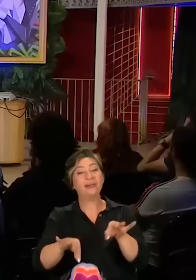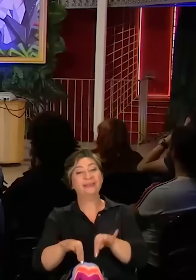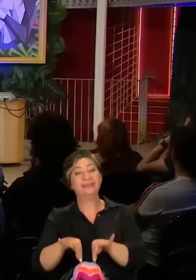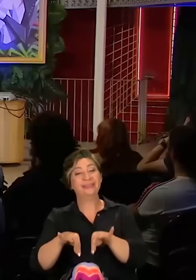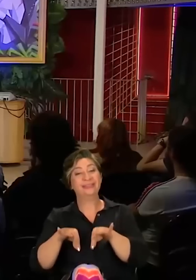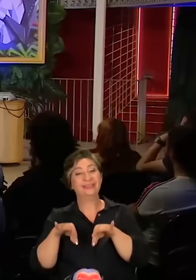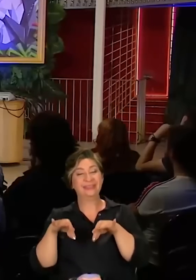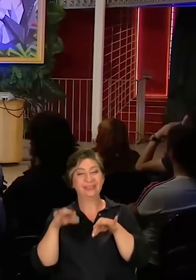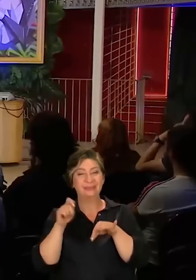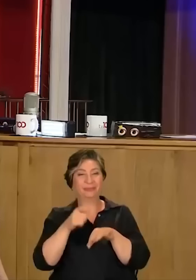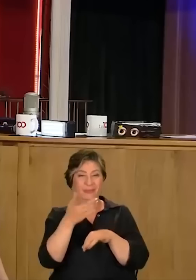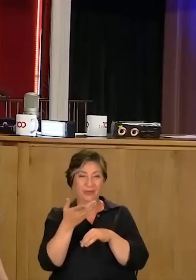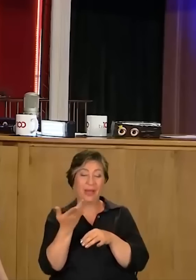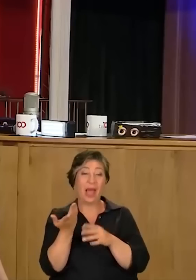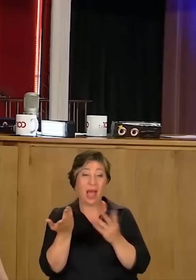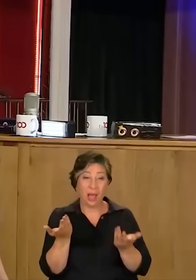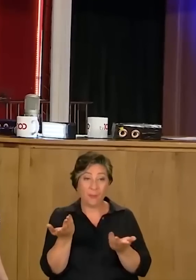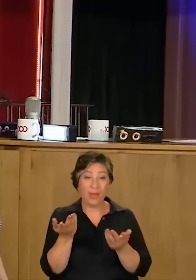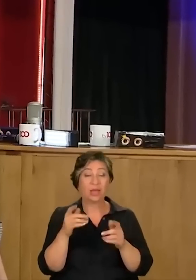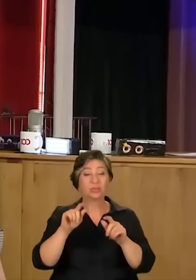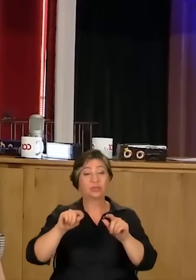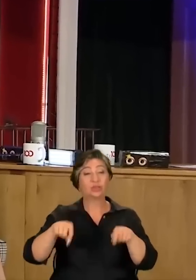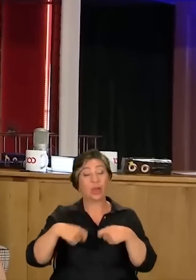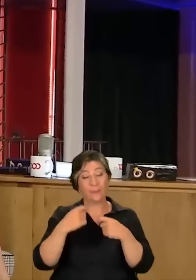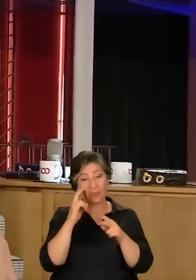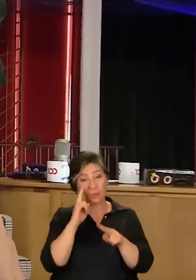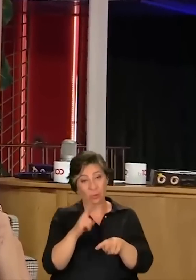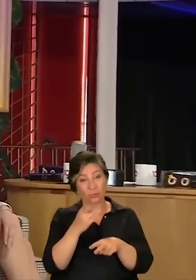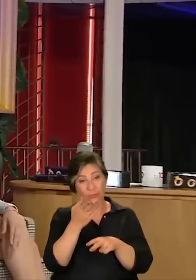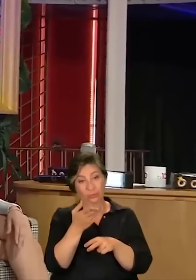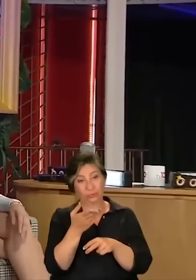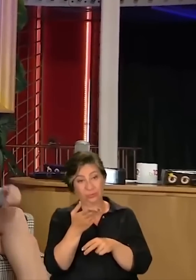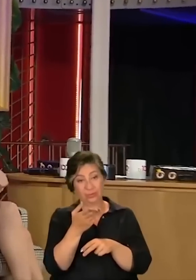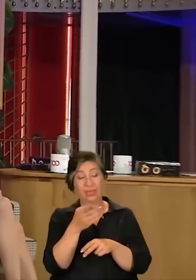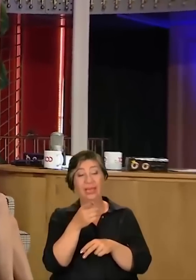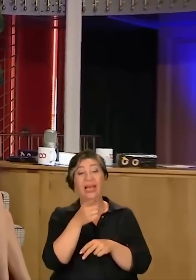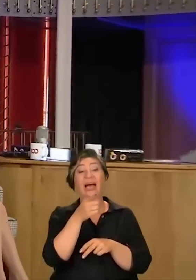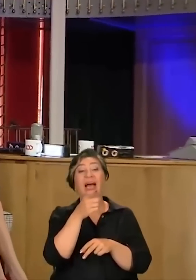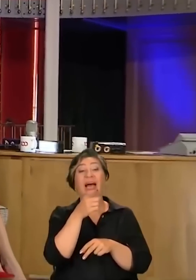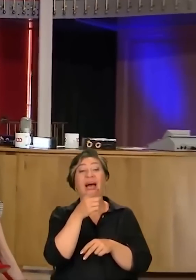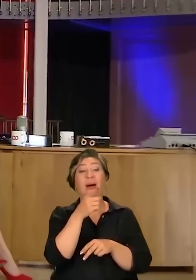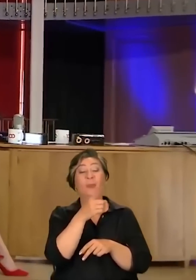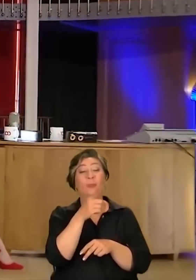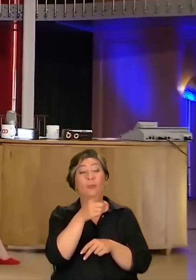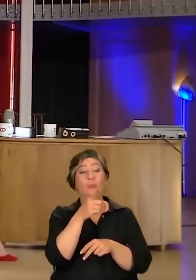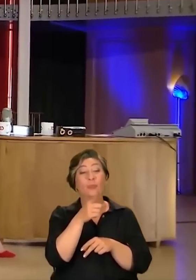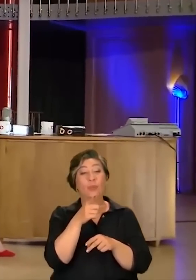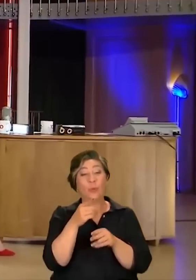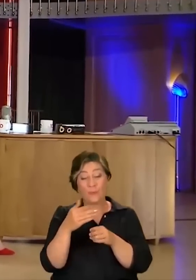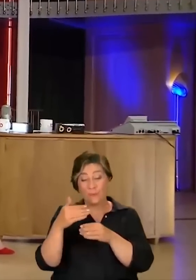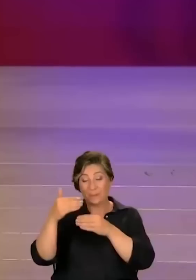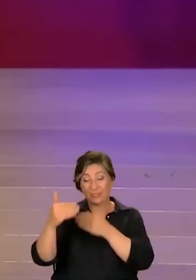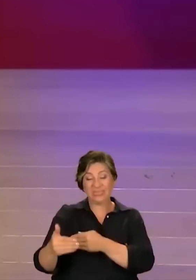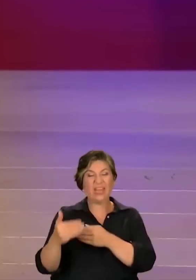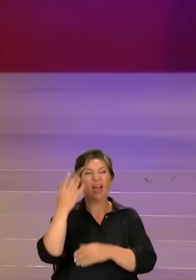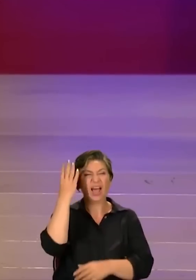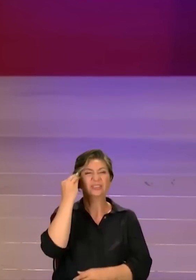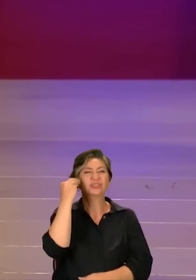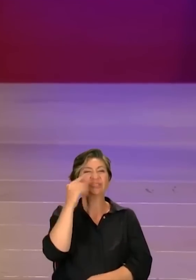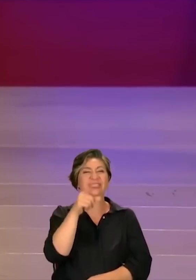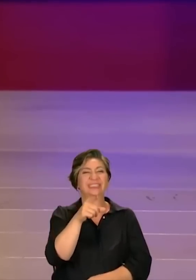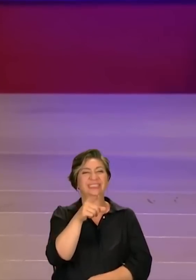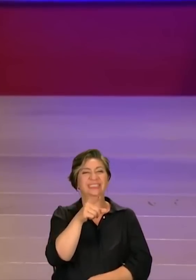İsim vermek istemiyorum ama çoraplarımı görüyorsun değil mi? Evet. Ve bu mesafeyi anlayacaksın.